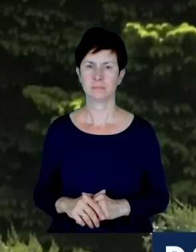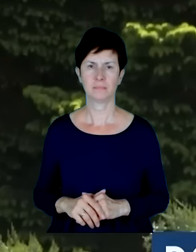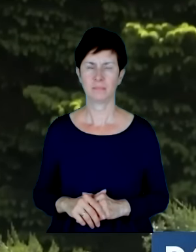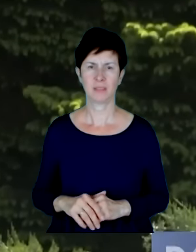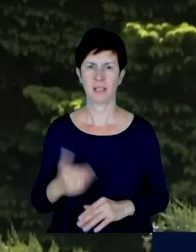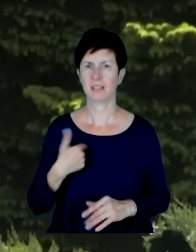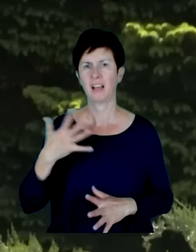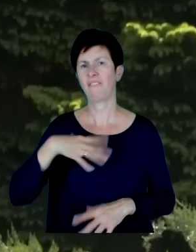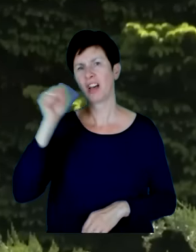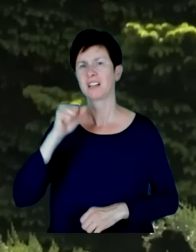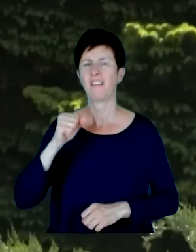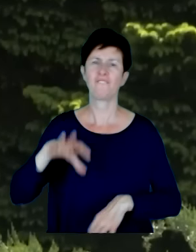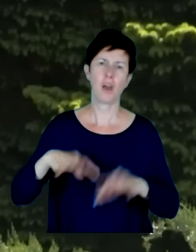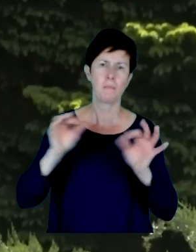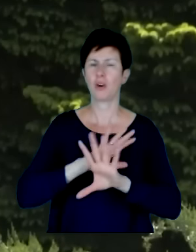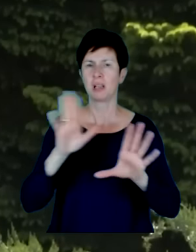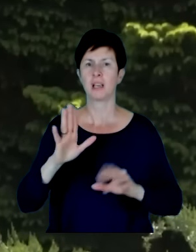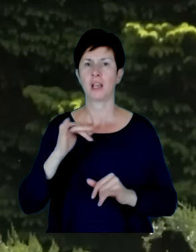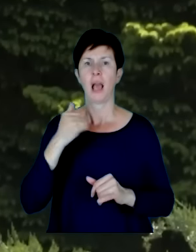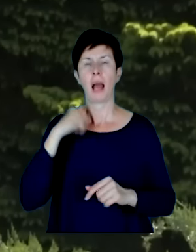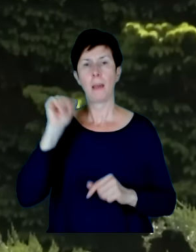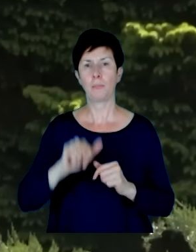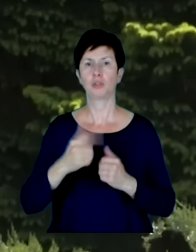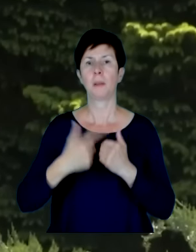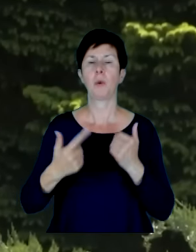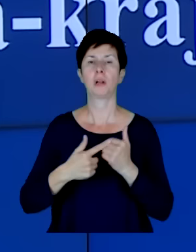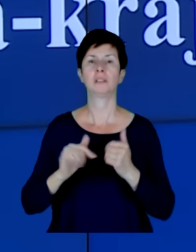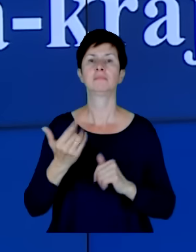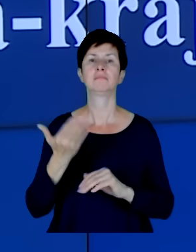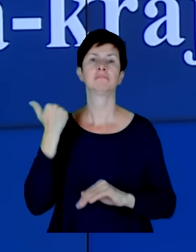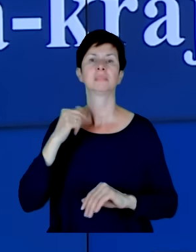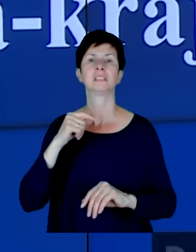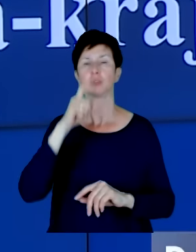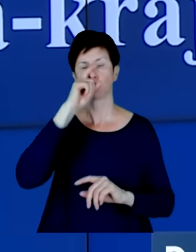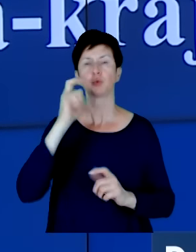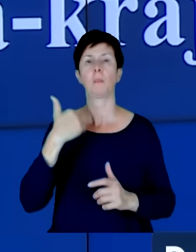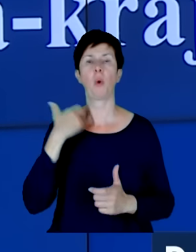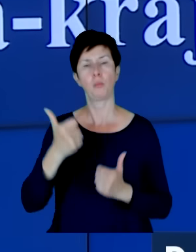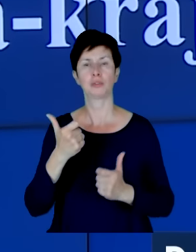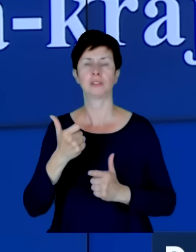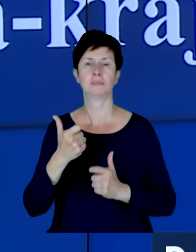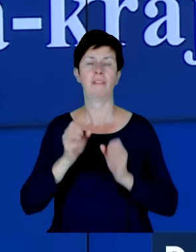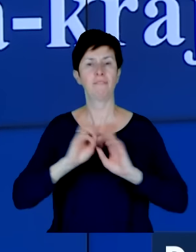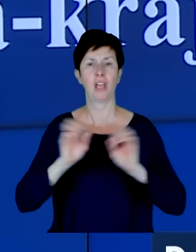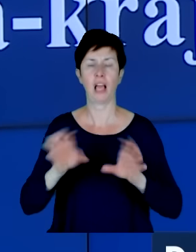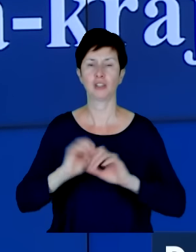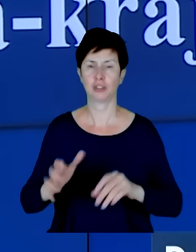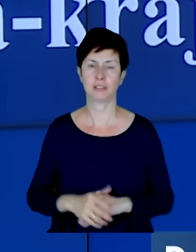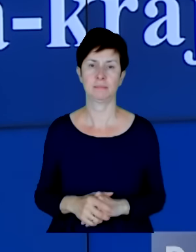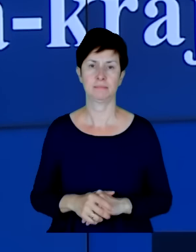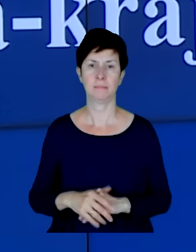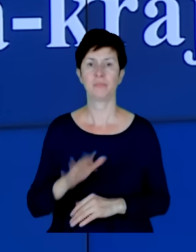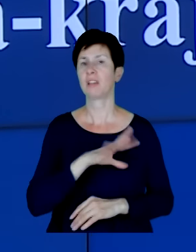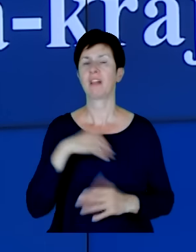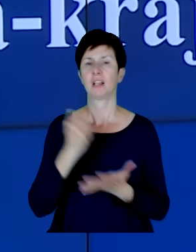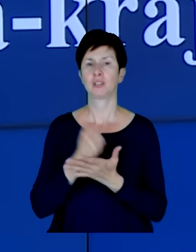wygrywaniu wyborów gdybyśmy nie rozliczyli zła do samego końca jedną z tego rodzaju spraw wymagających